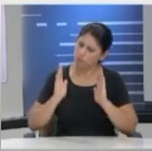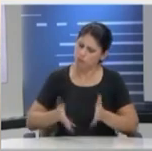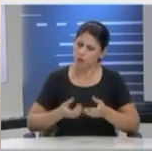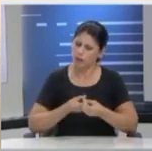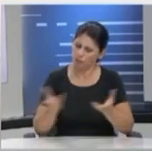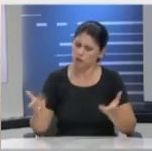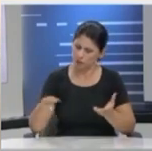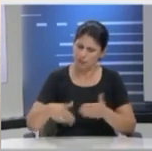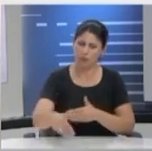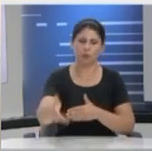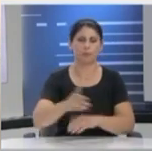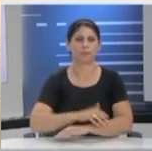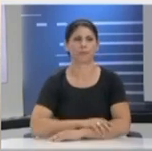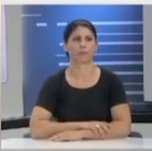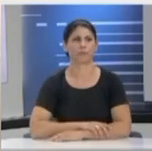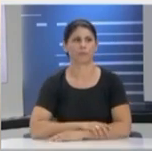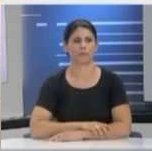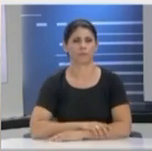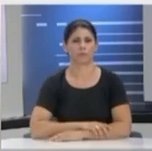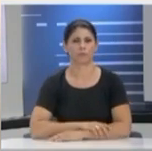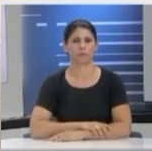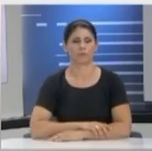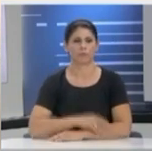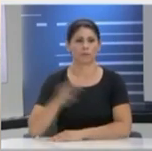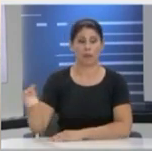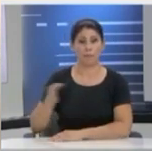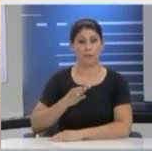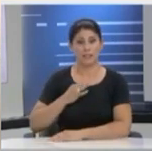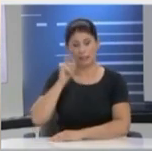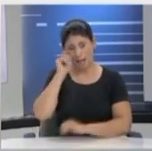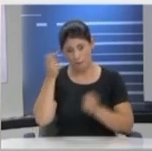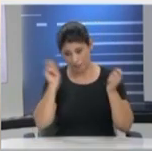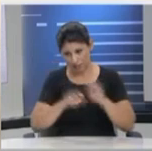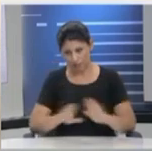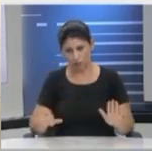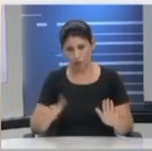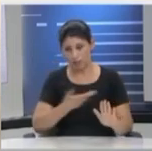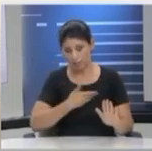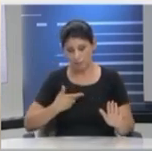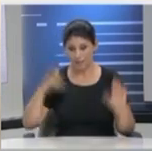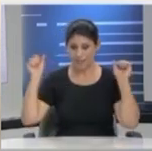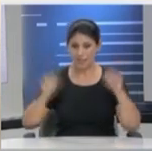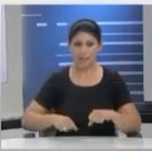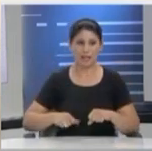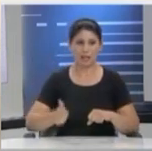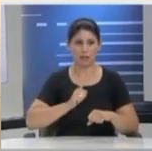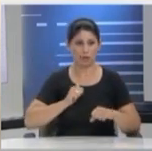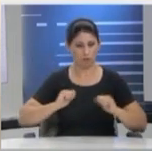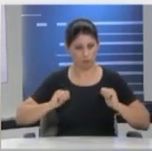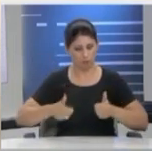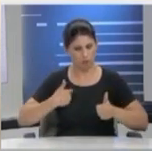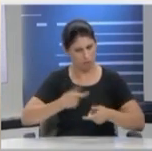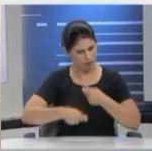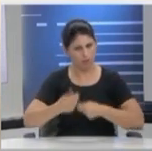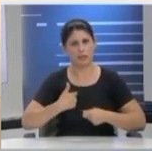δώσετε. Σε λίγο. Λέτε το εξής απίστευτο. Είμαστε, λέει, υπέρ της ιδιωτικής πρωτοβουλίας. Και εγώ